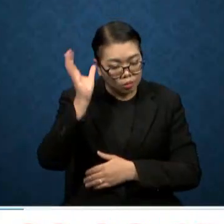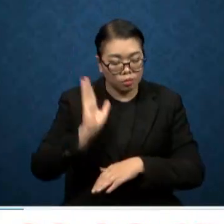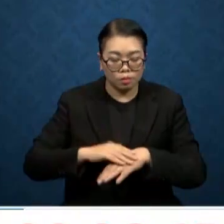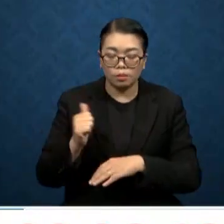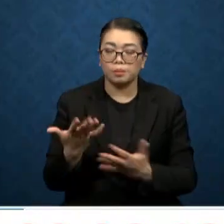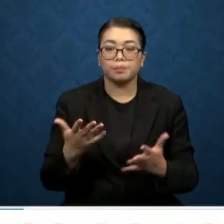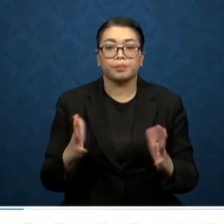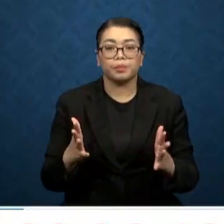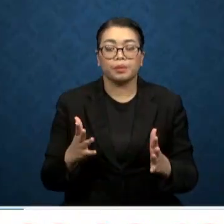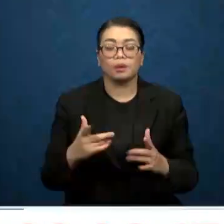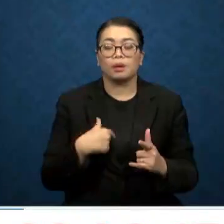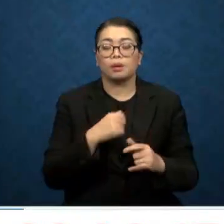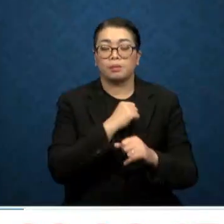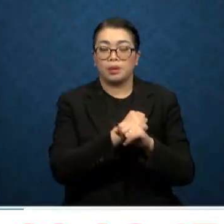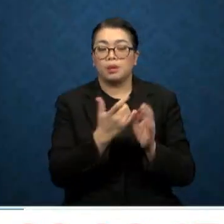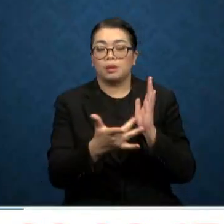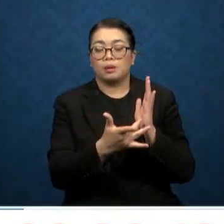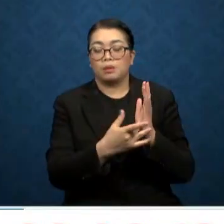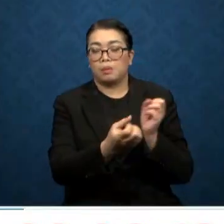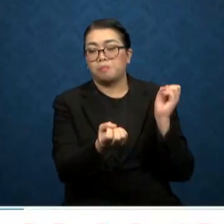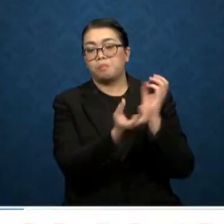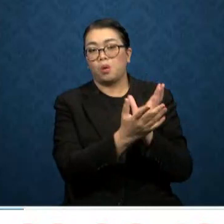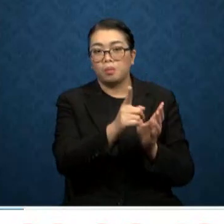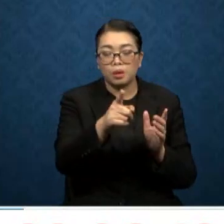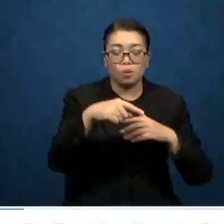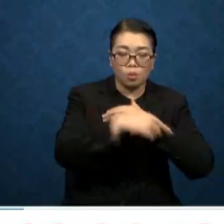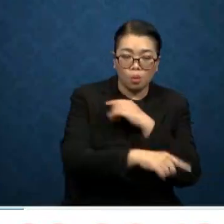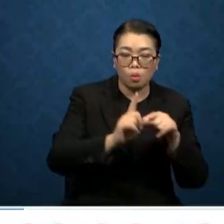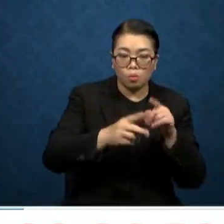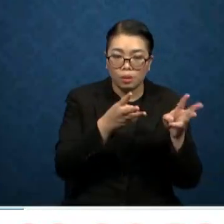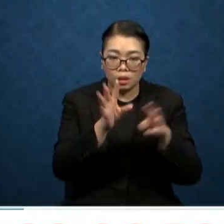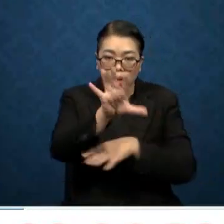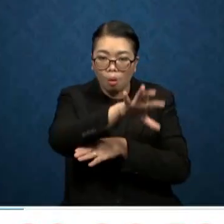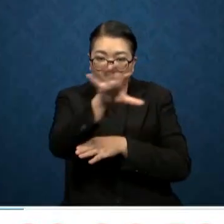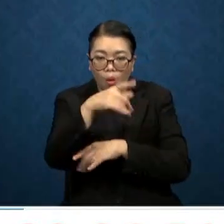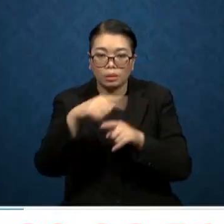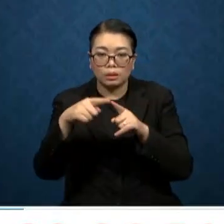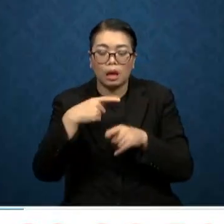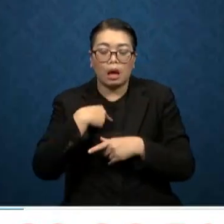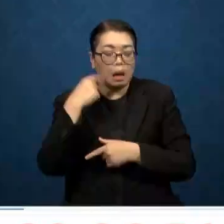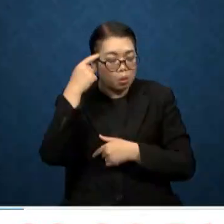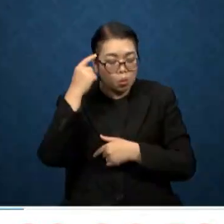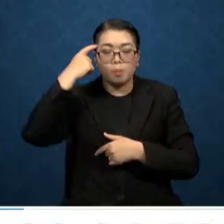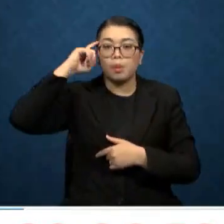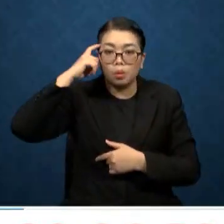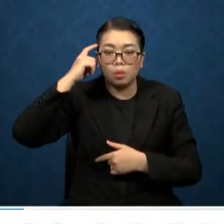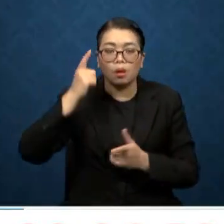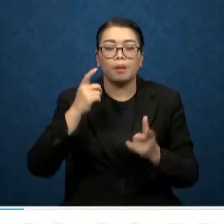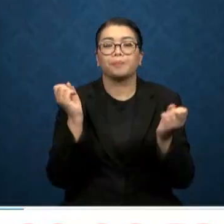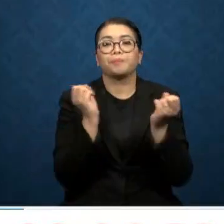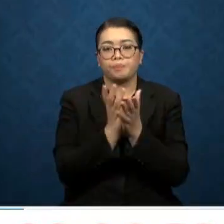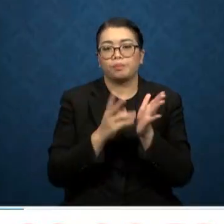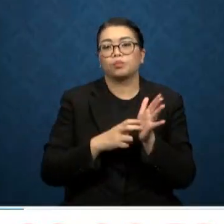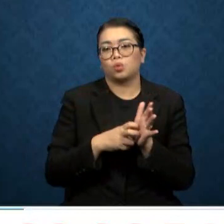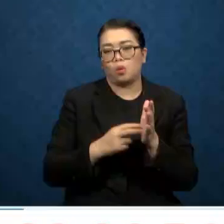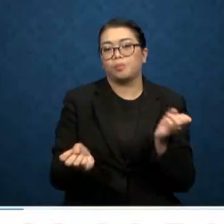ทักษะในการรับมือกับภัยคุกคามก็ย่อมถือว่าเป็นจุดอ่อนที่สำคัญมาก